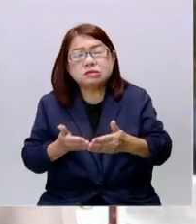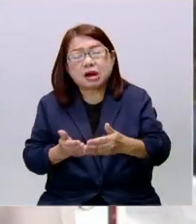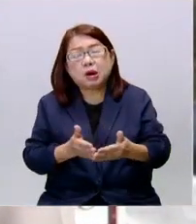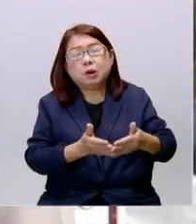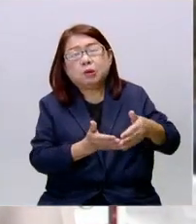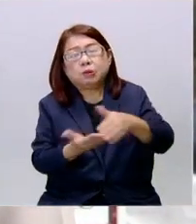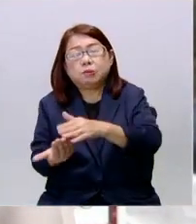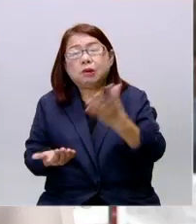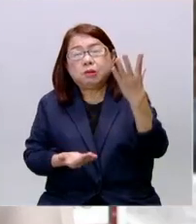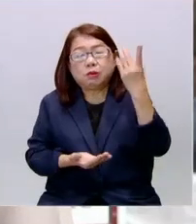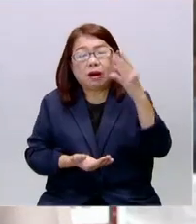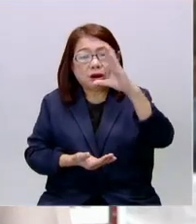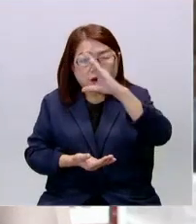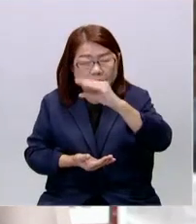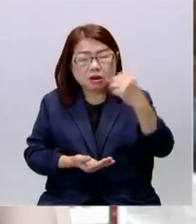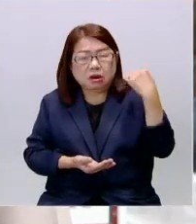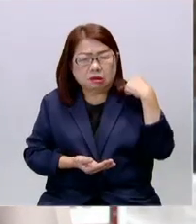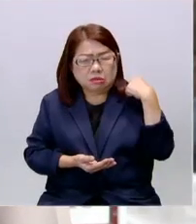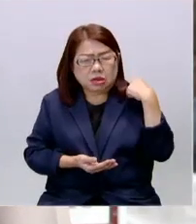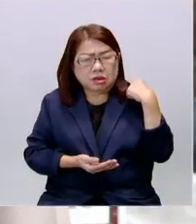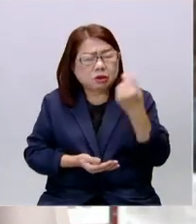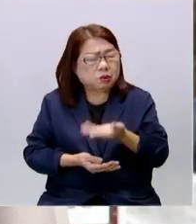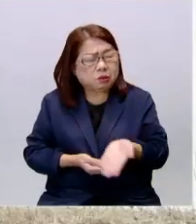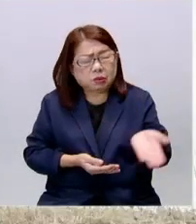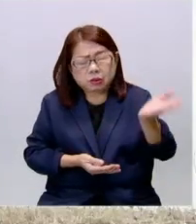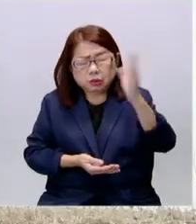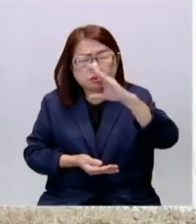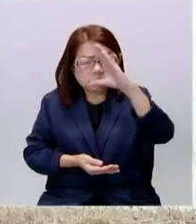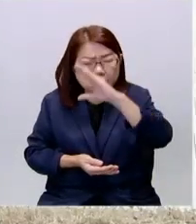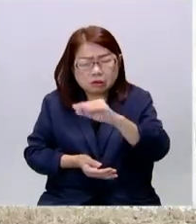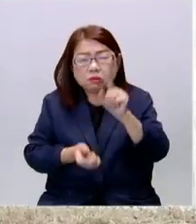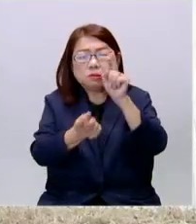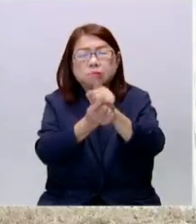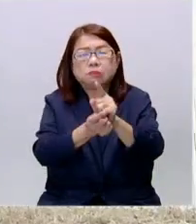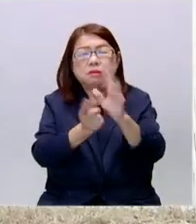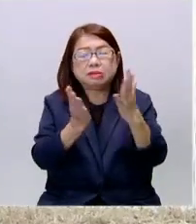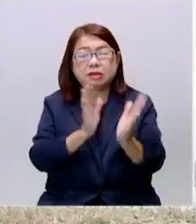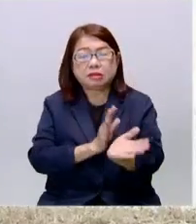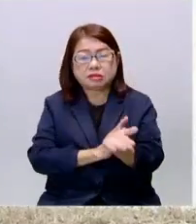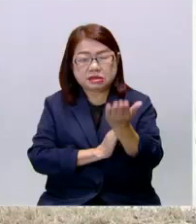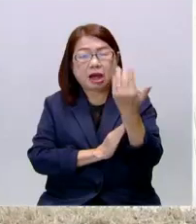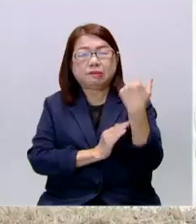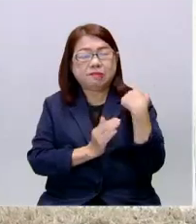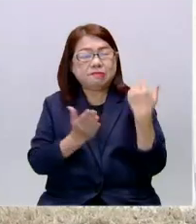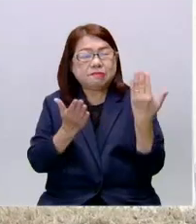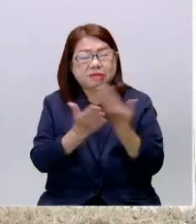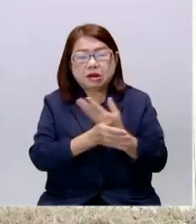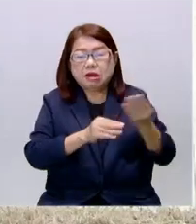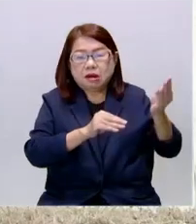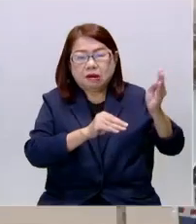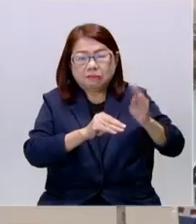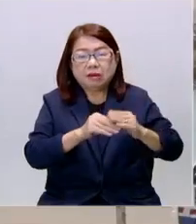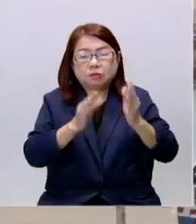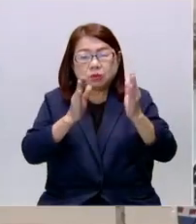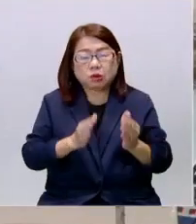ที่ผ่านมากองทัพเรือใช้กำลังค้นหาตลอดทั้งคืนแต่ก็ยังไม่เป็นผลขณะที่เมื่อเช้าที่ผ่านมาได้มีการปรับกำลังเพิ่มเติมโดยมีการ